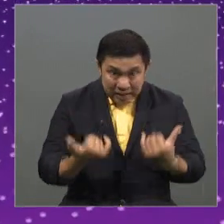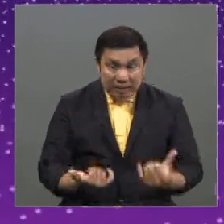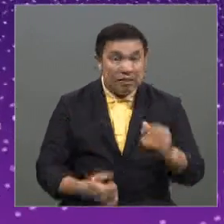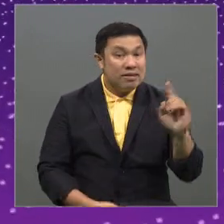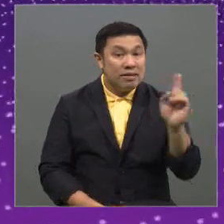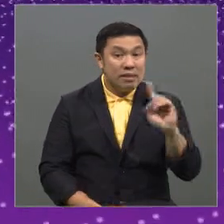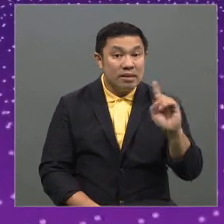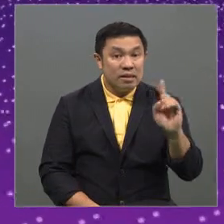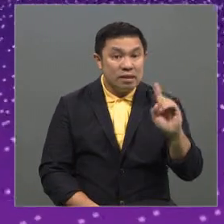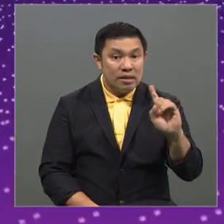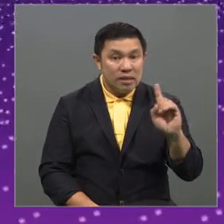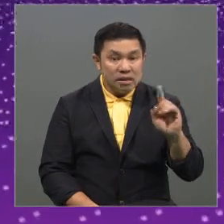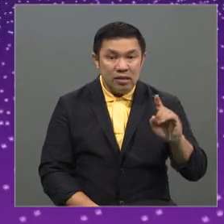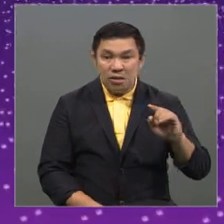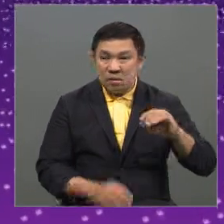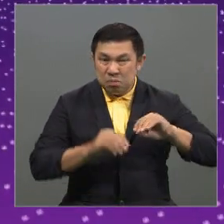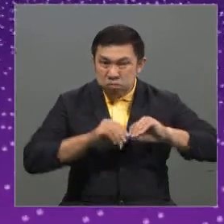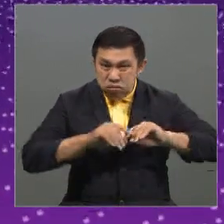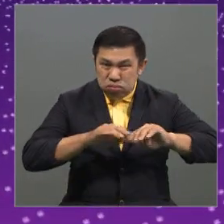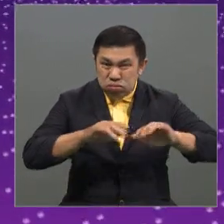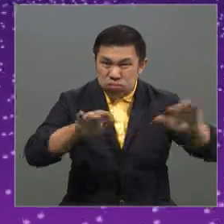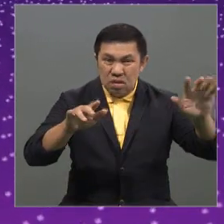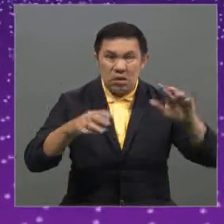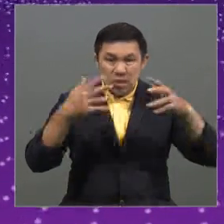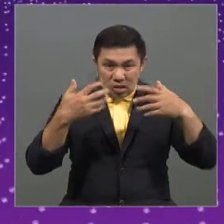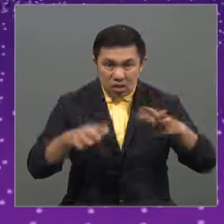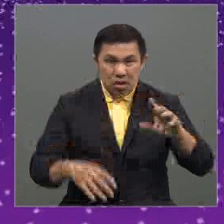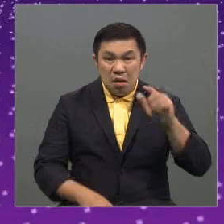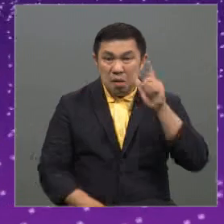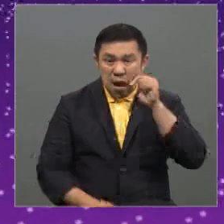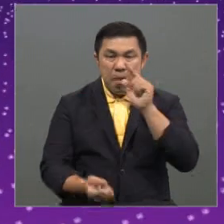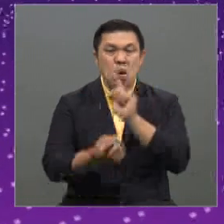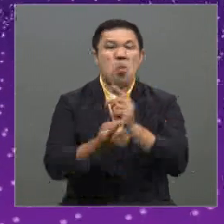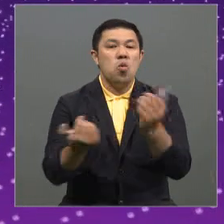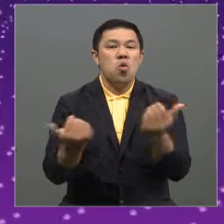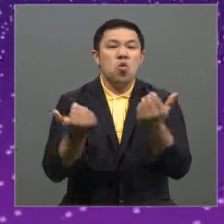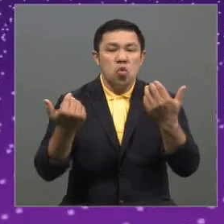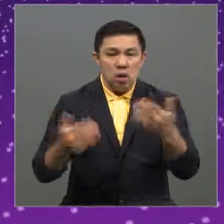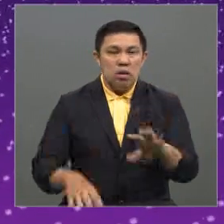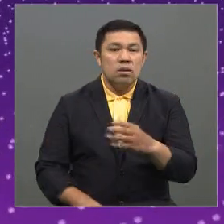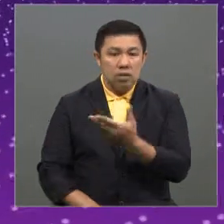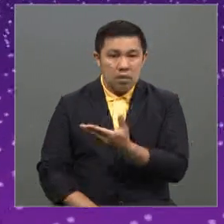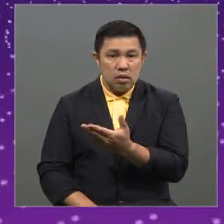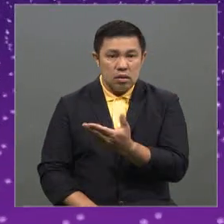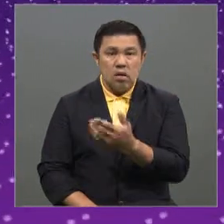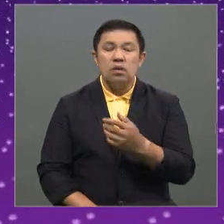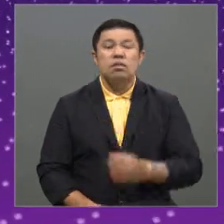อนนี้นะครับหลังจากที่พลังโซเชียลทำงานกันอย่างหนักก็ช่วยให้คุณแม่นั้นได้พบตัวน้องน้ำฝนแล้วแล้วก็ปล